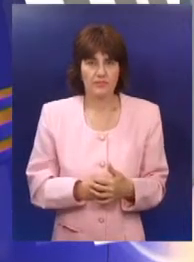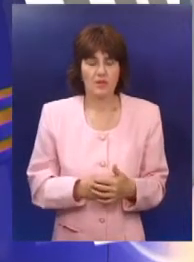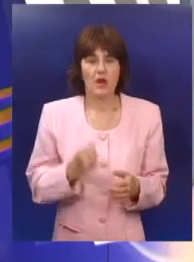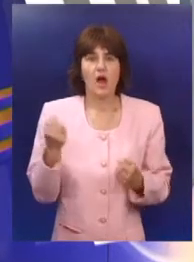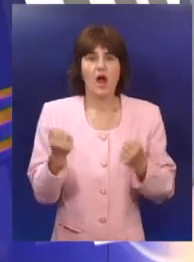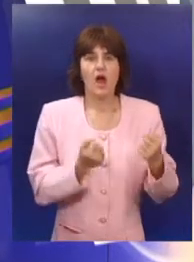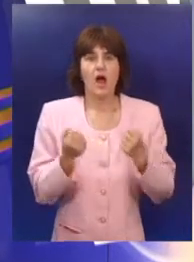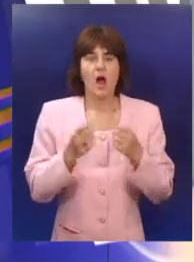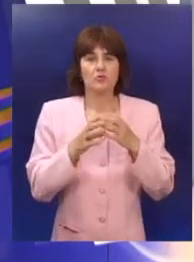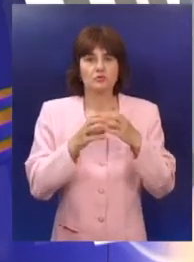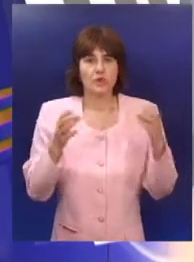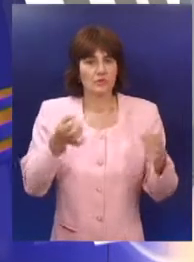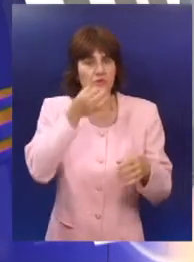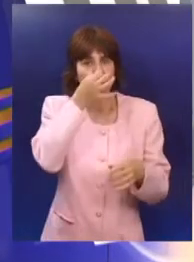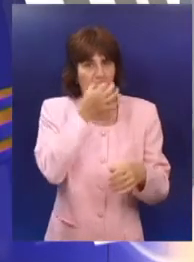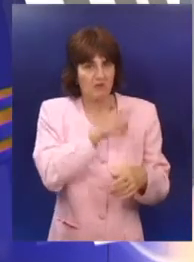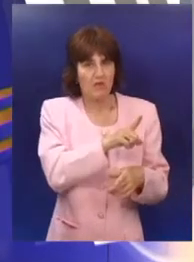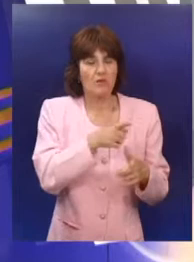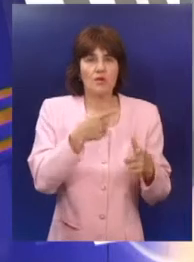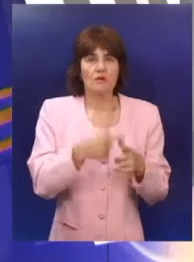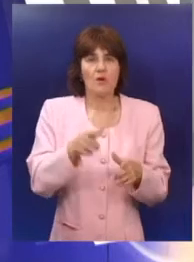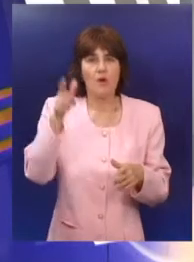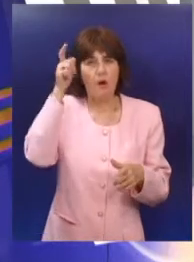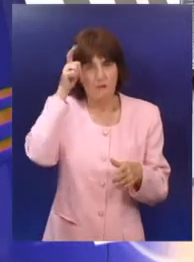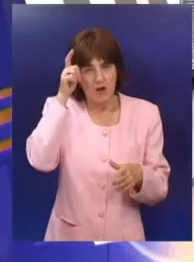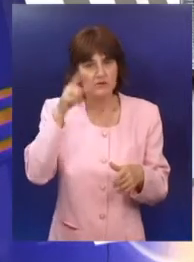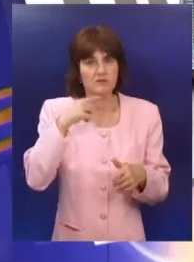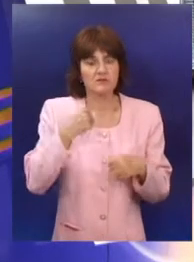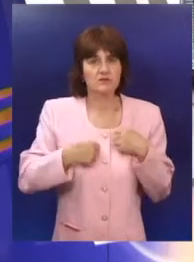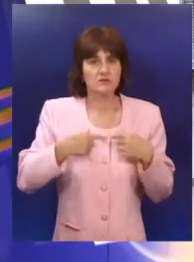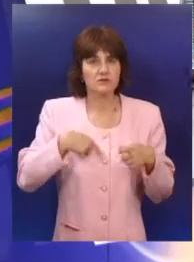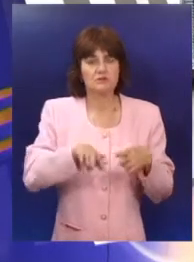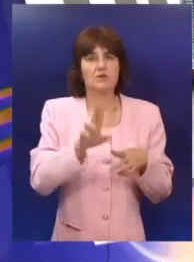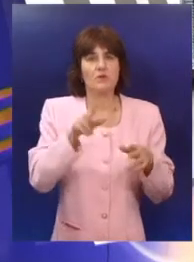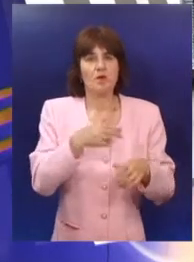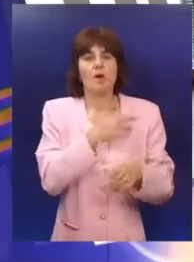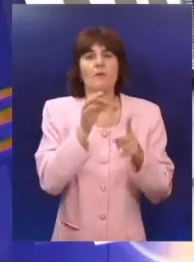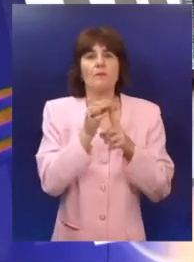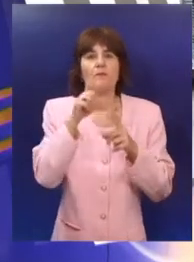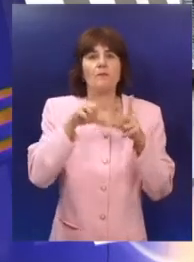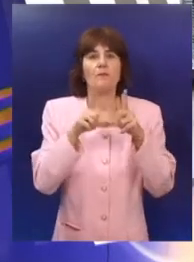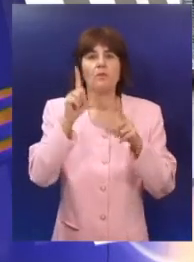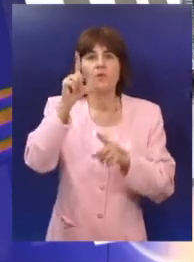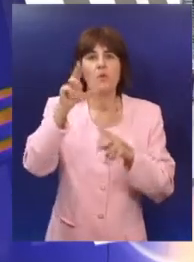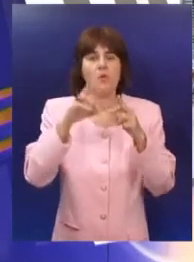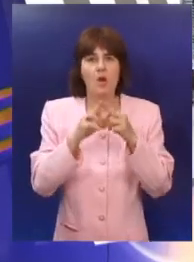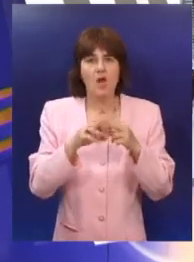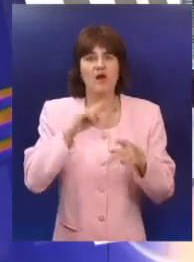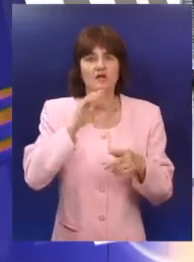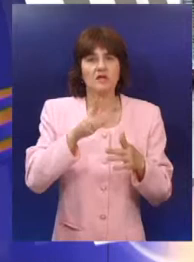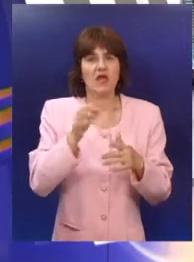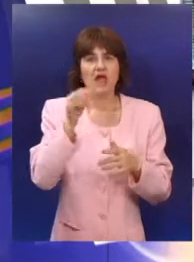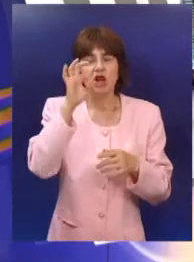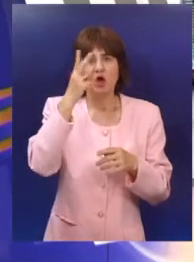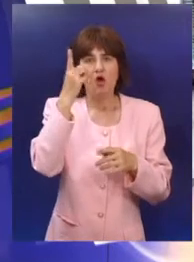Što se autobuskog prevoza tiče, Subotičani beogradskom lastom mogu putovati ka Puli i Rovinju. Ova linija kreće uskoro, u junu